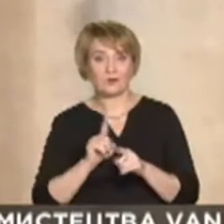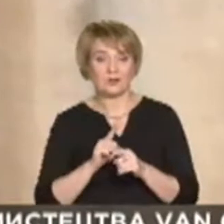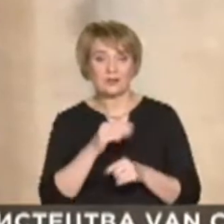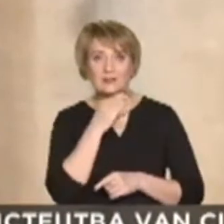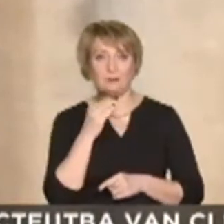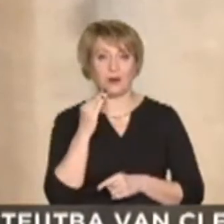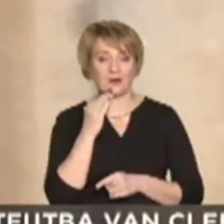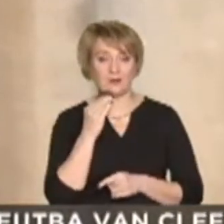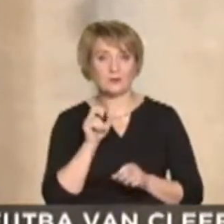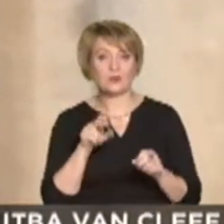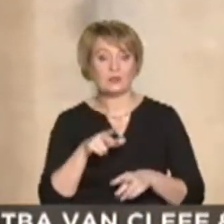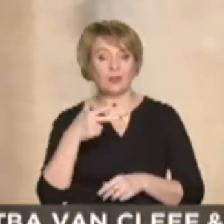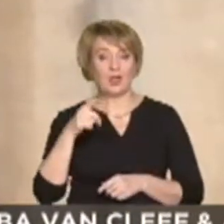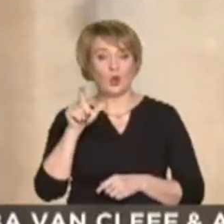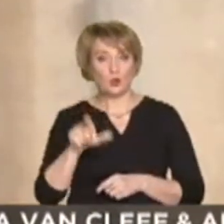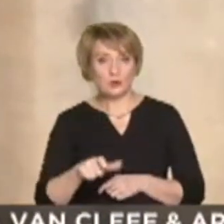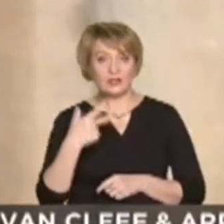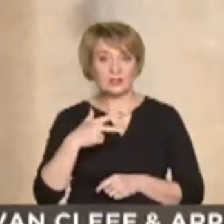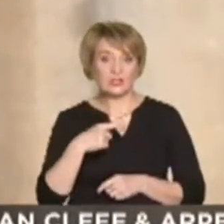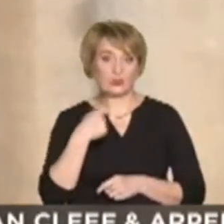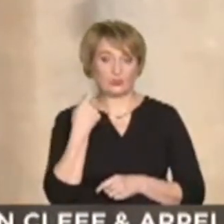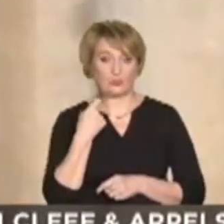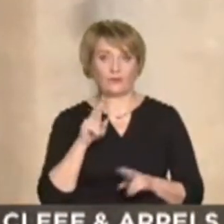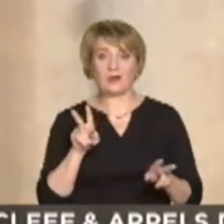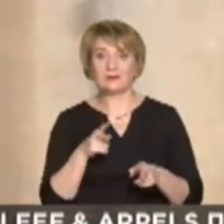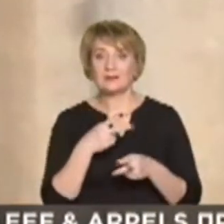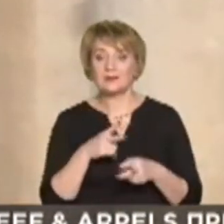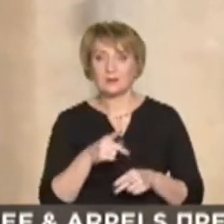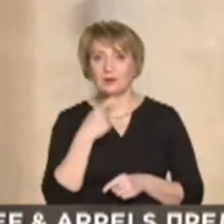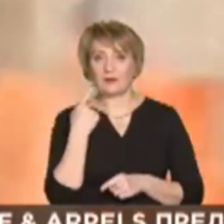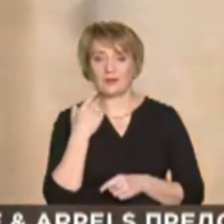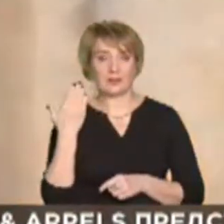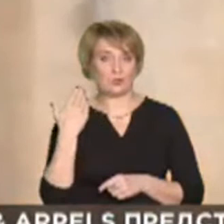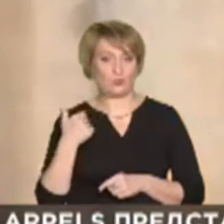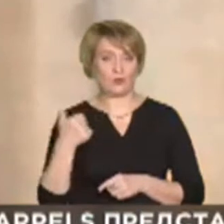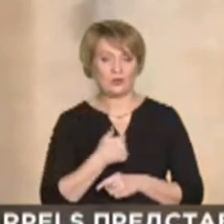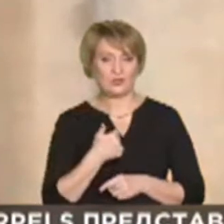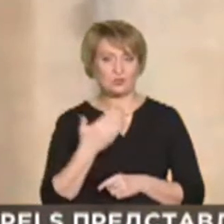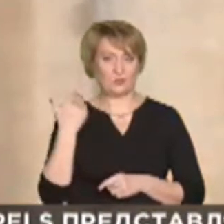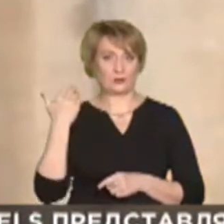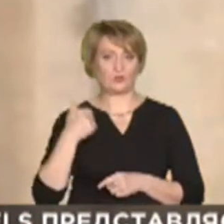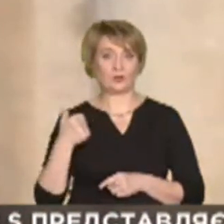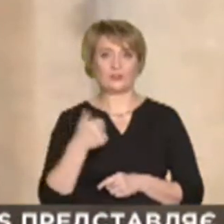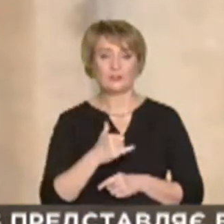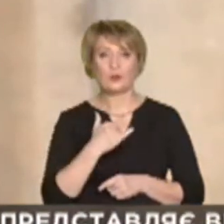ніж, до прикладу, у людини в 30 років. Але не треба далеко йти. У мене на тому тижні і поза того тижня в